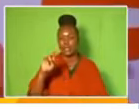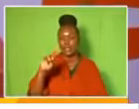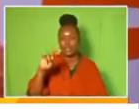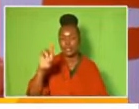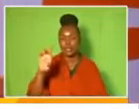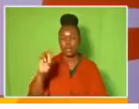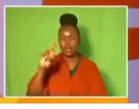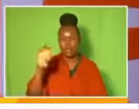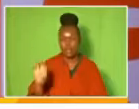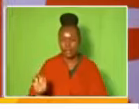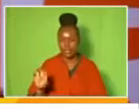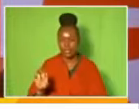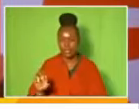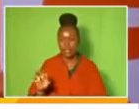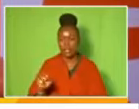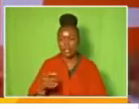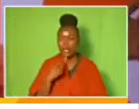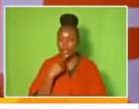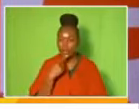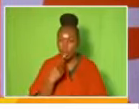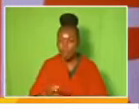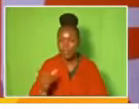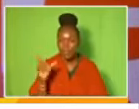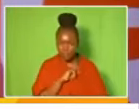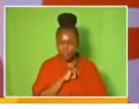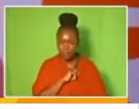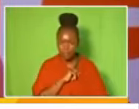Mwalimu Nyerere yuko hapa leo lakini nilekesho hata kuweka.